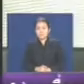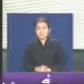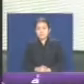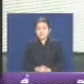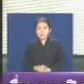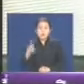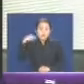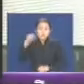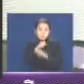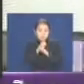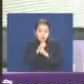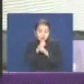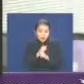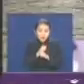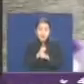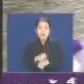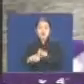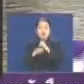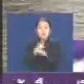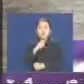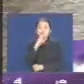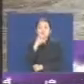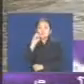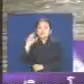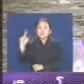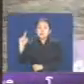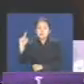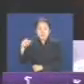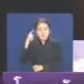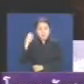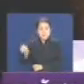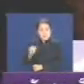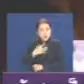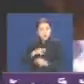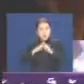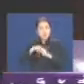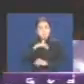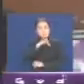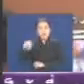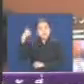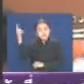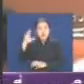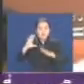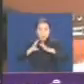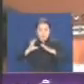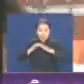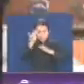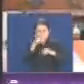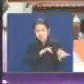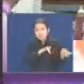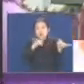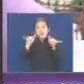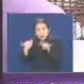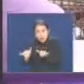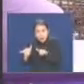หญิงชราอายุกว่า100ปีพยายามปลอบใจตัวเองว่าไปเที่ยวไปพักผ่อนหลังจากต้องอพยพออกจากศู